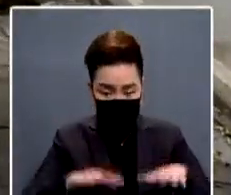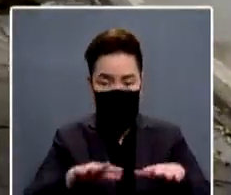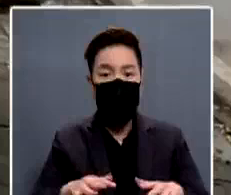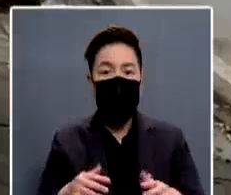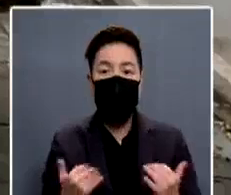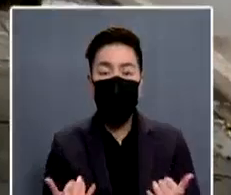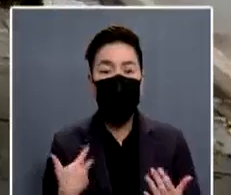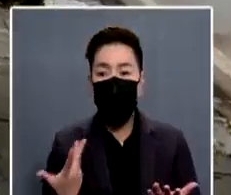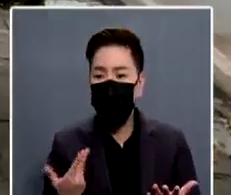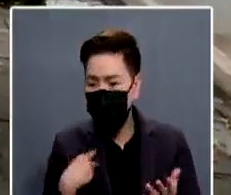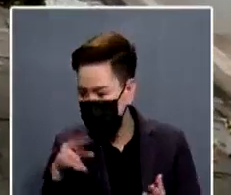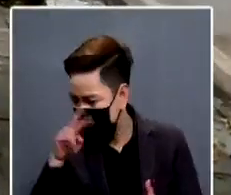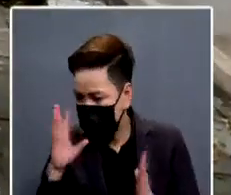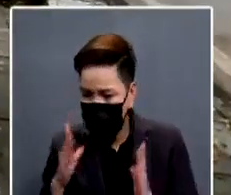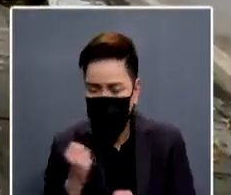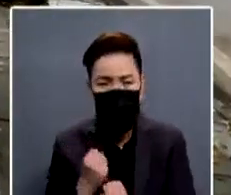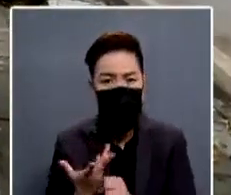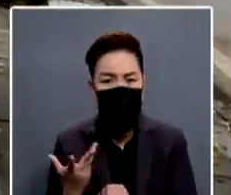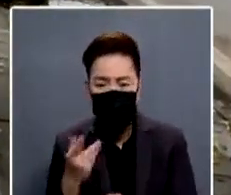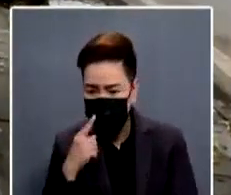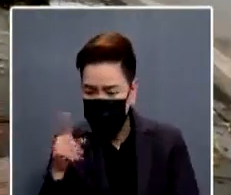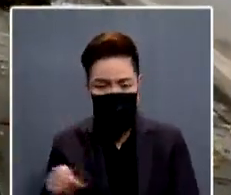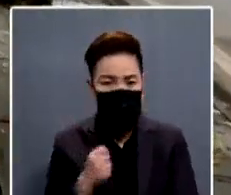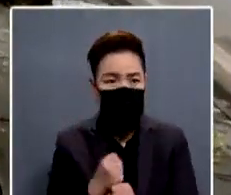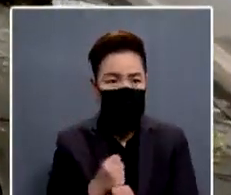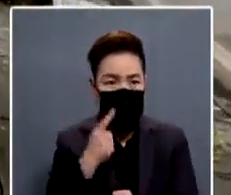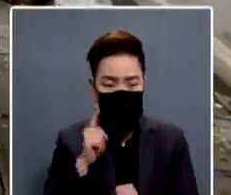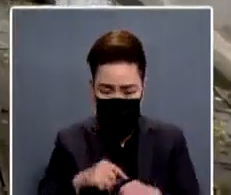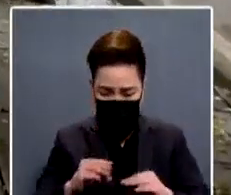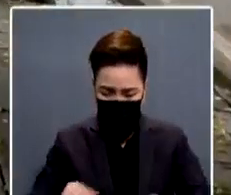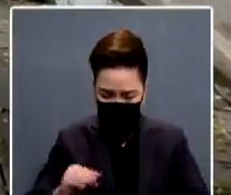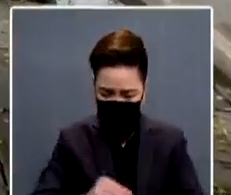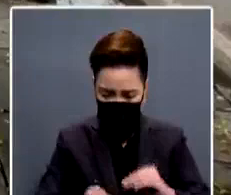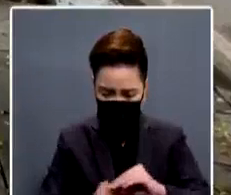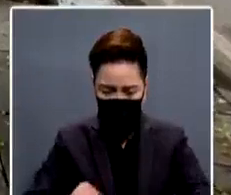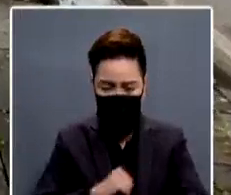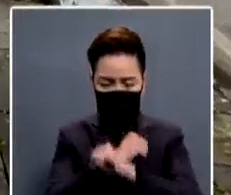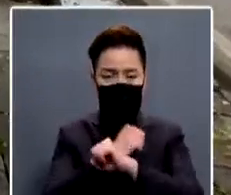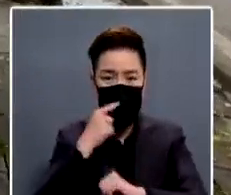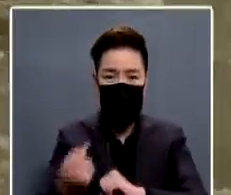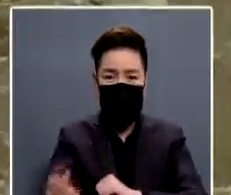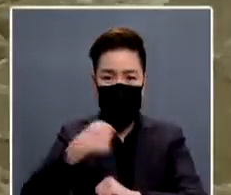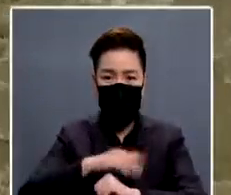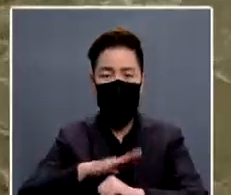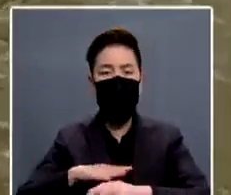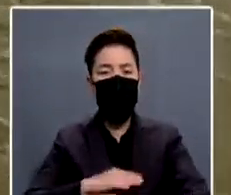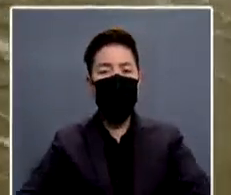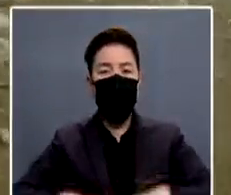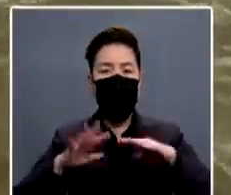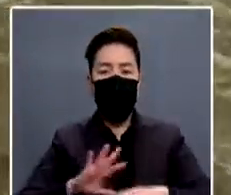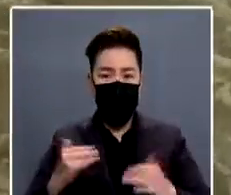ตอนนี้ก็พยายามจะให้ผู้รับเหมาเนี่ยมันบล็อกเพื่อไม่ให้น้ำเนี่ยมาตรงนี้จะได้มีที่แห้งส่วนหนึ่ง